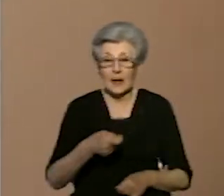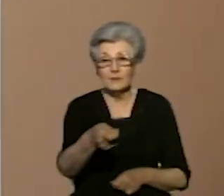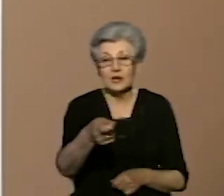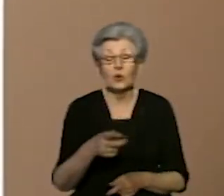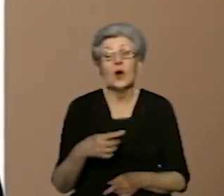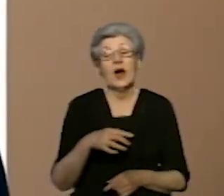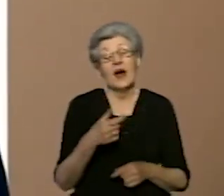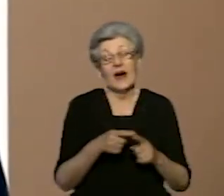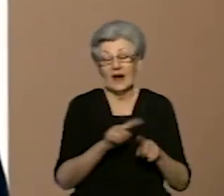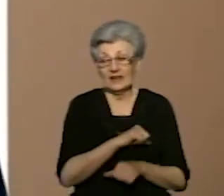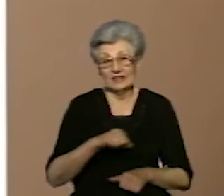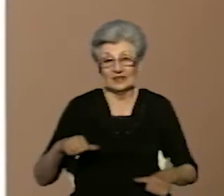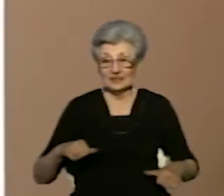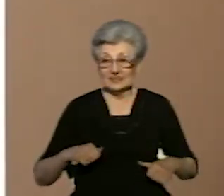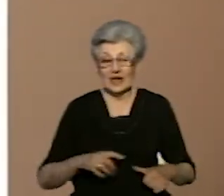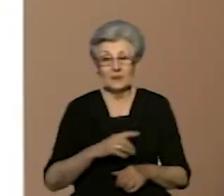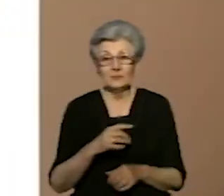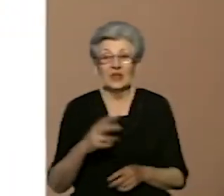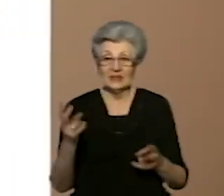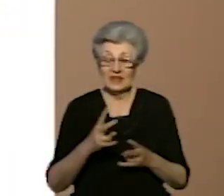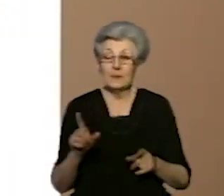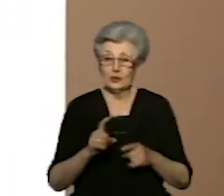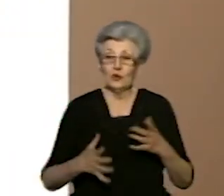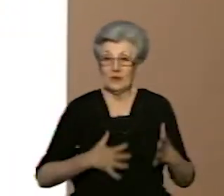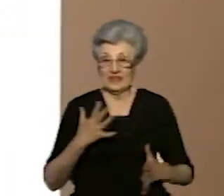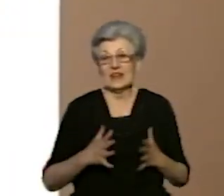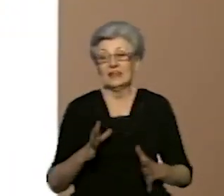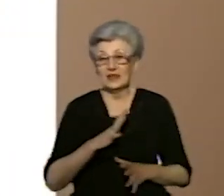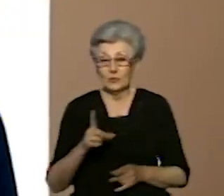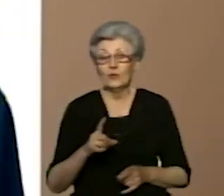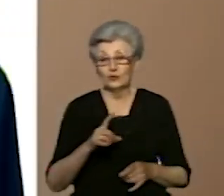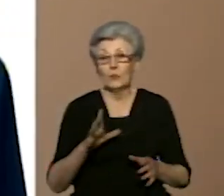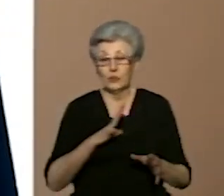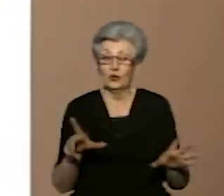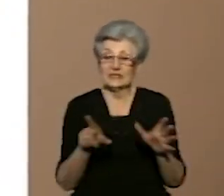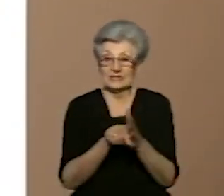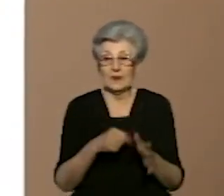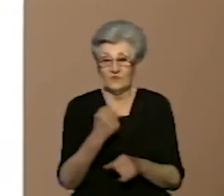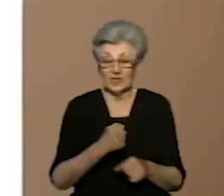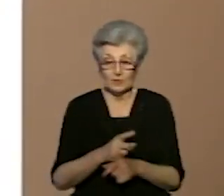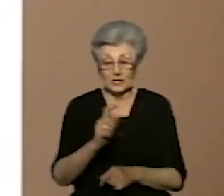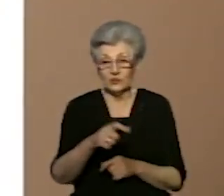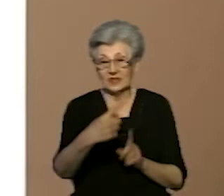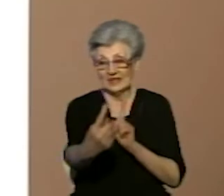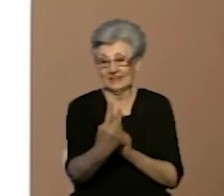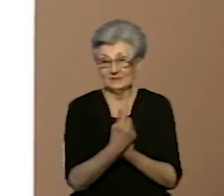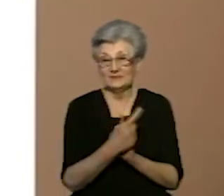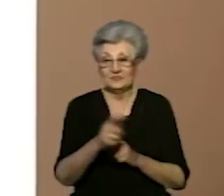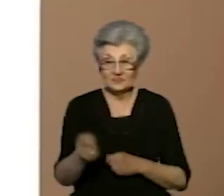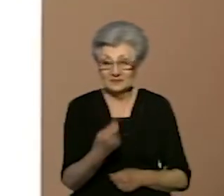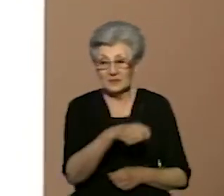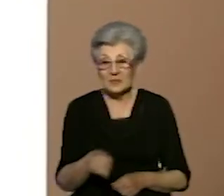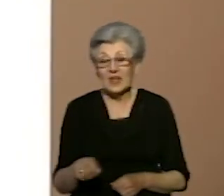щоб був зал, тренер, ну, щоб було з ким відпрацьовувати, щоб можна було щось нове. Ну, бо нам от